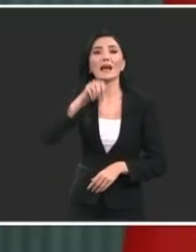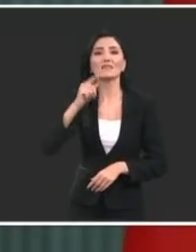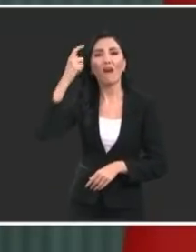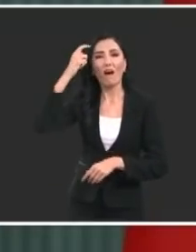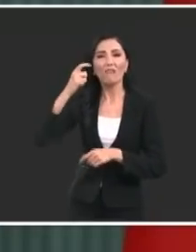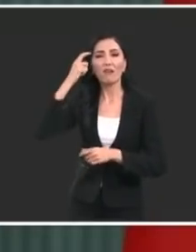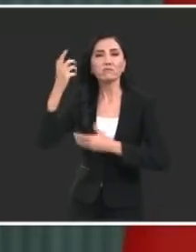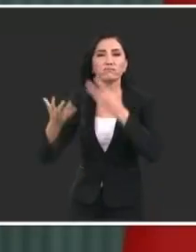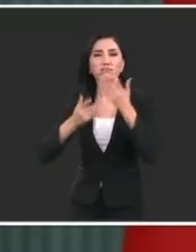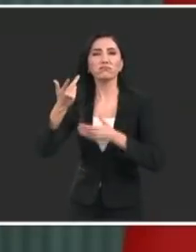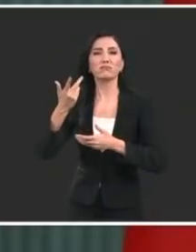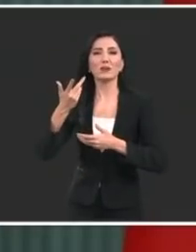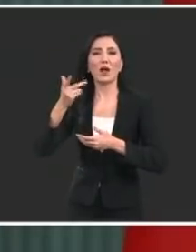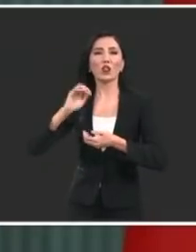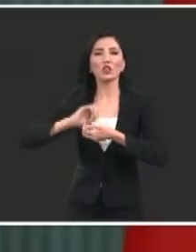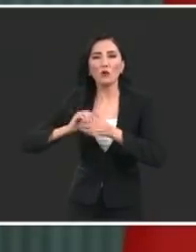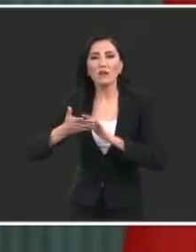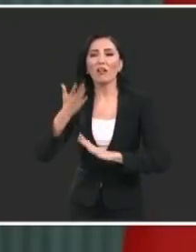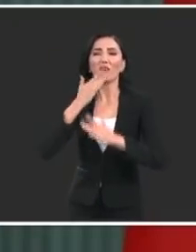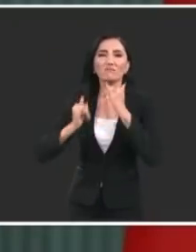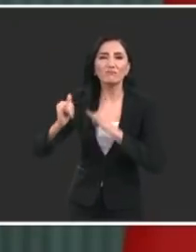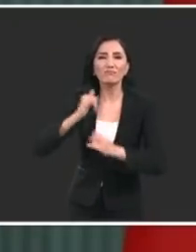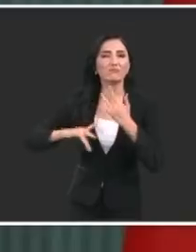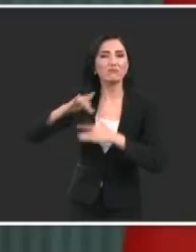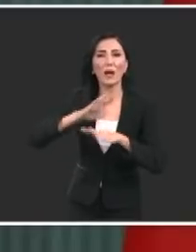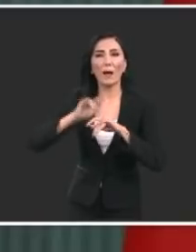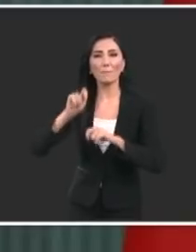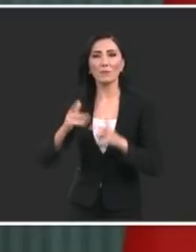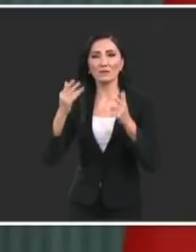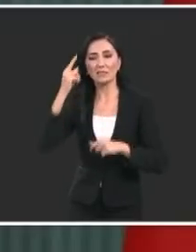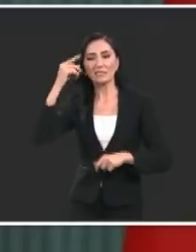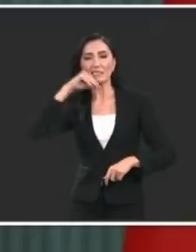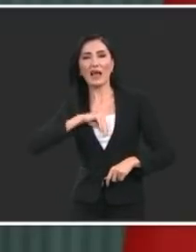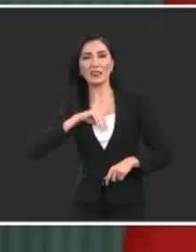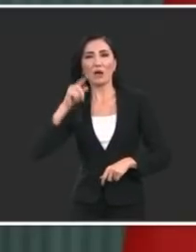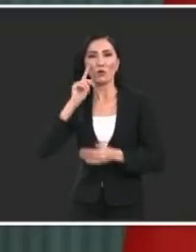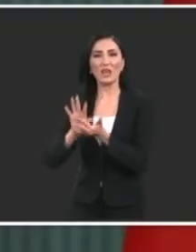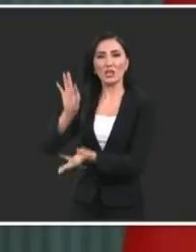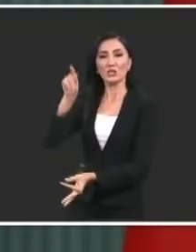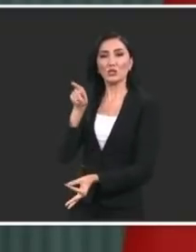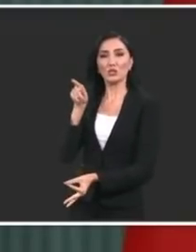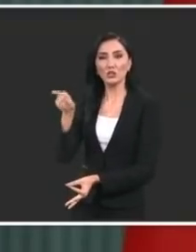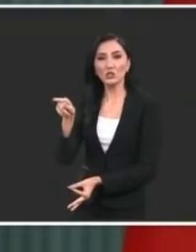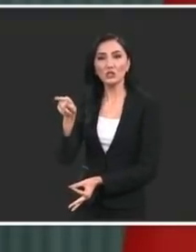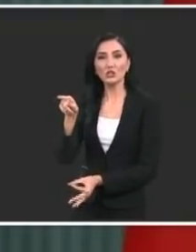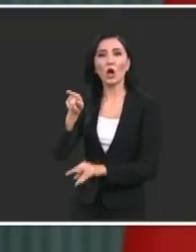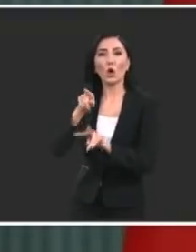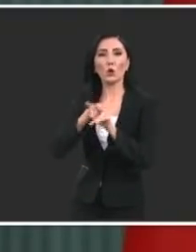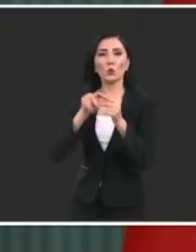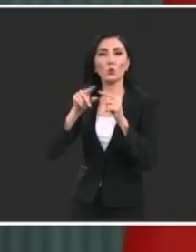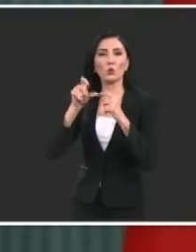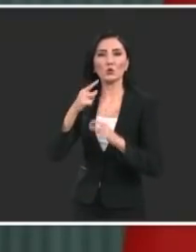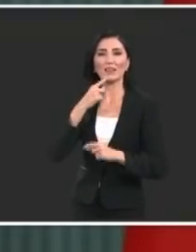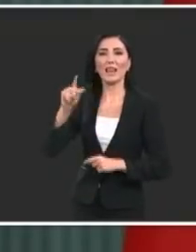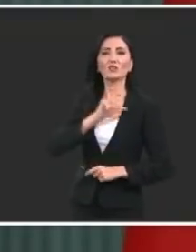kafaları Dumanlı dostlarıyla atıp tuttuğu bir ortam sandığı anlaşılan bu zata Yunus'un diliyle